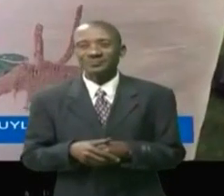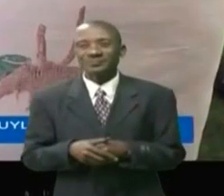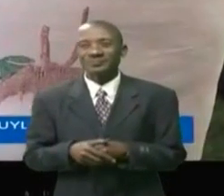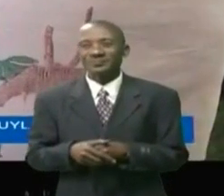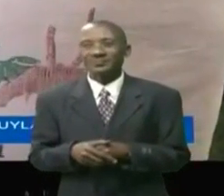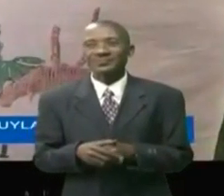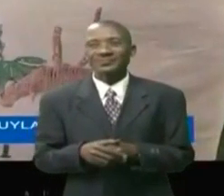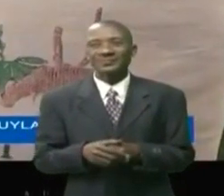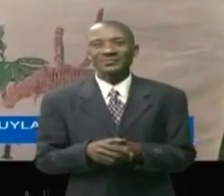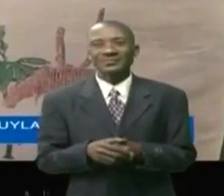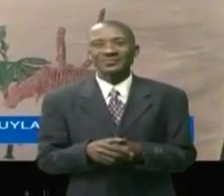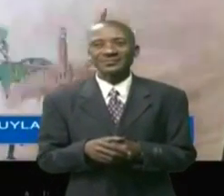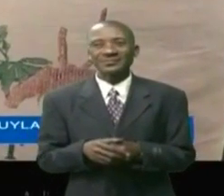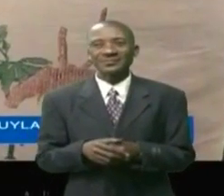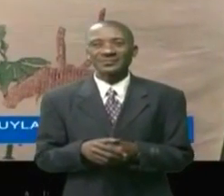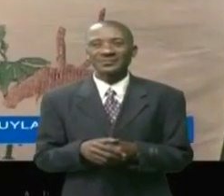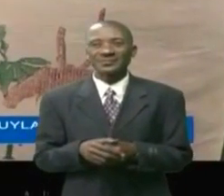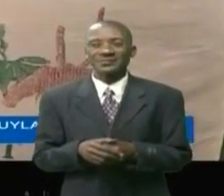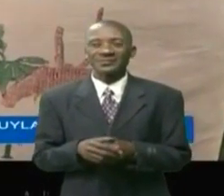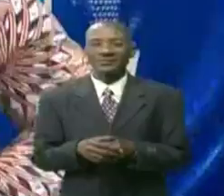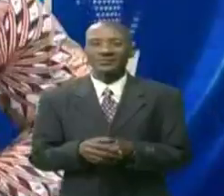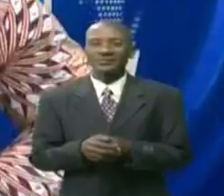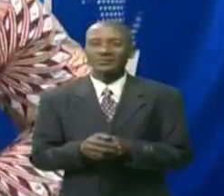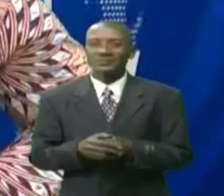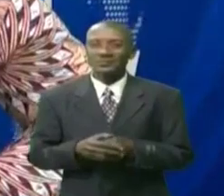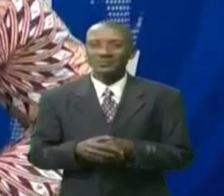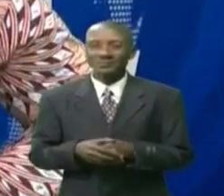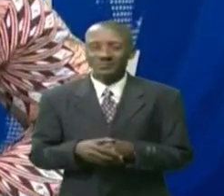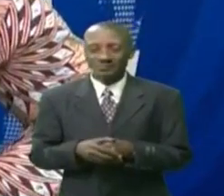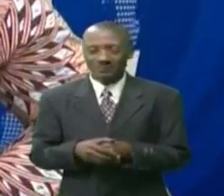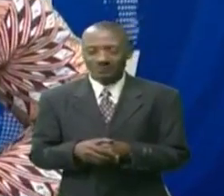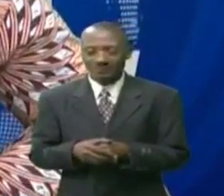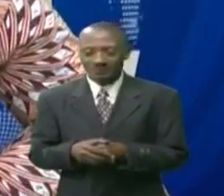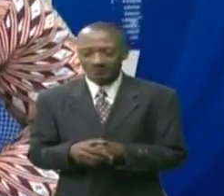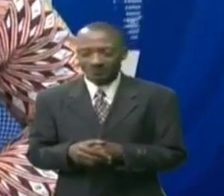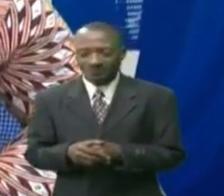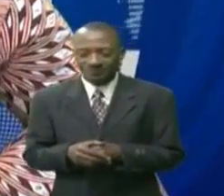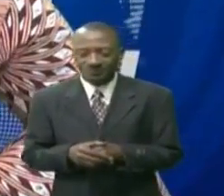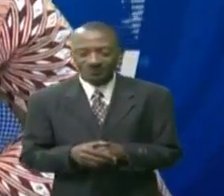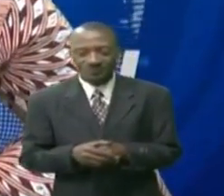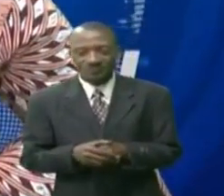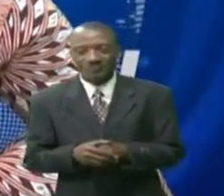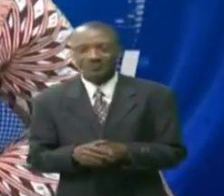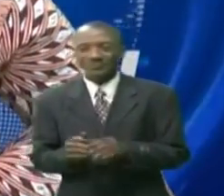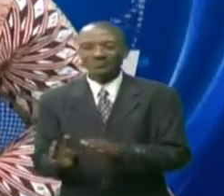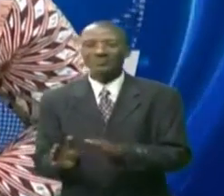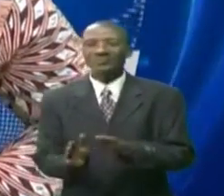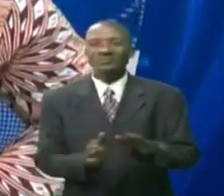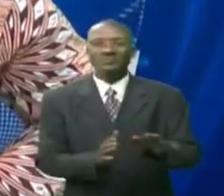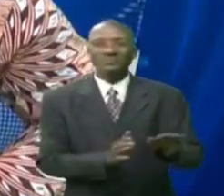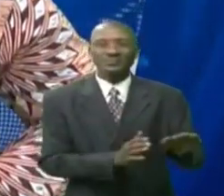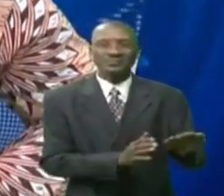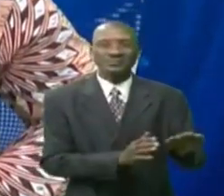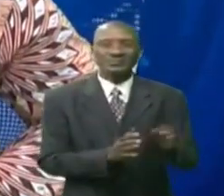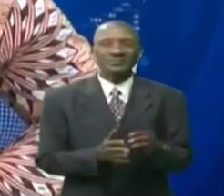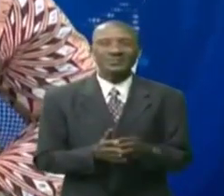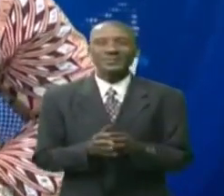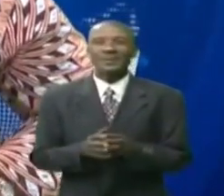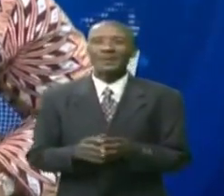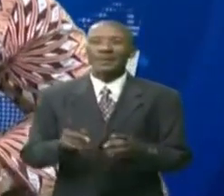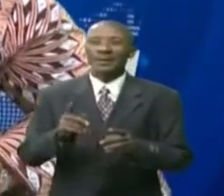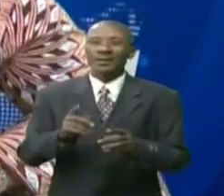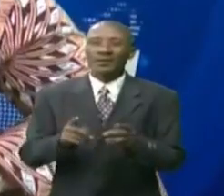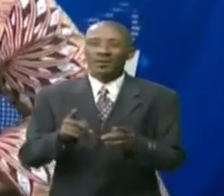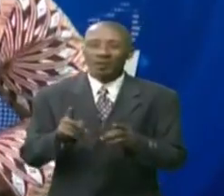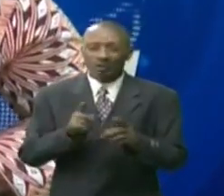à la farine du manioc panifiable. Finance encore, la Direction générale des recettes administratives,